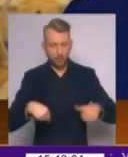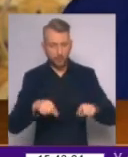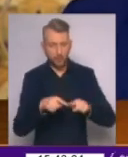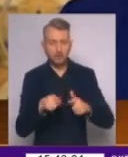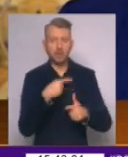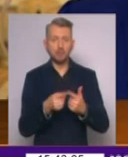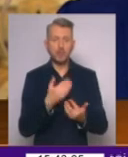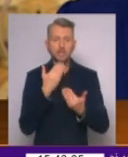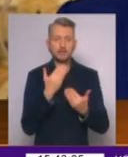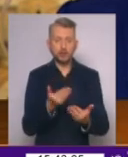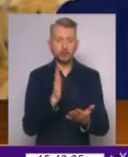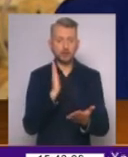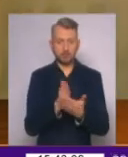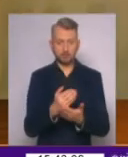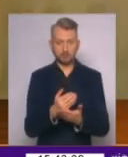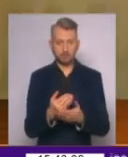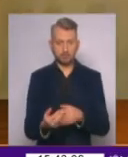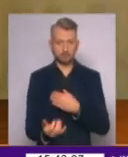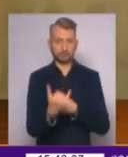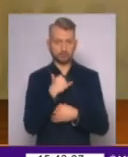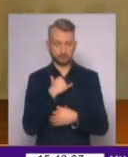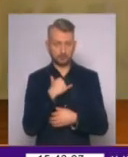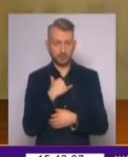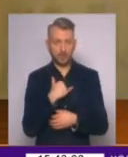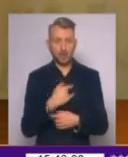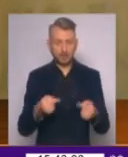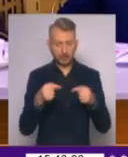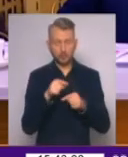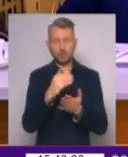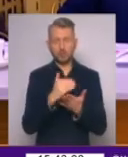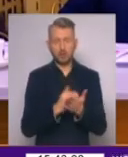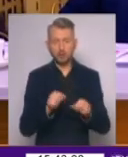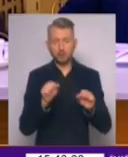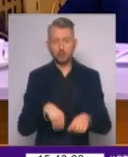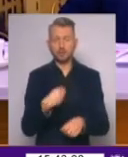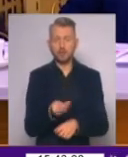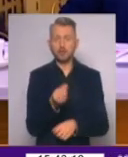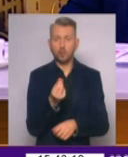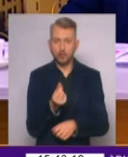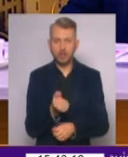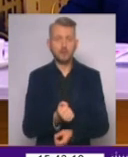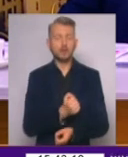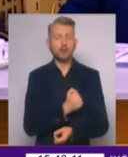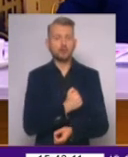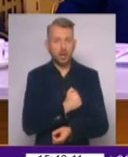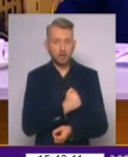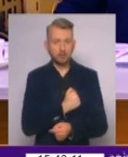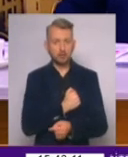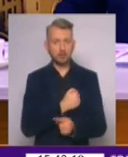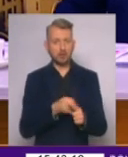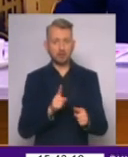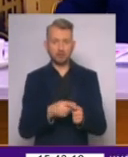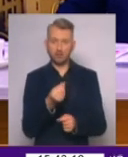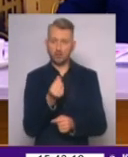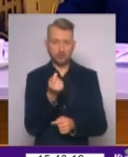звернутися безпосередньо до мене. І згідно цієї програми так само ми можемо надати кошти. На жаль, це є невеликі